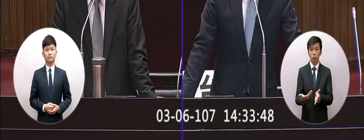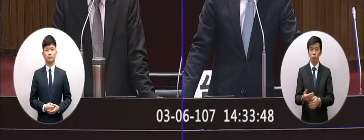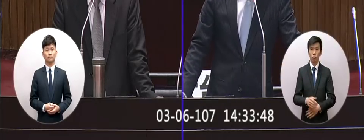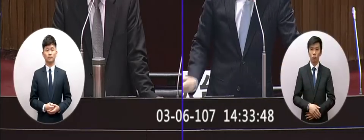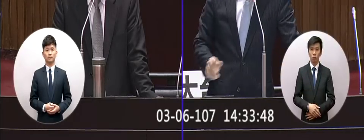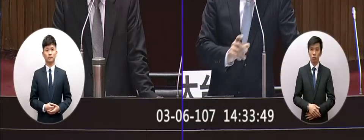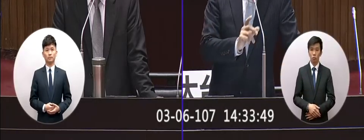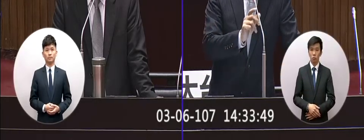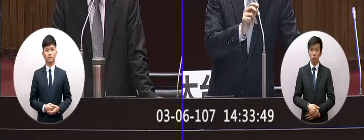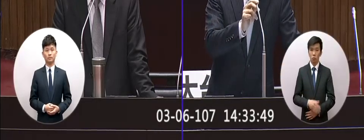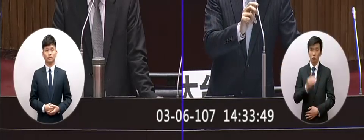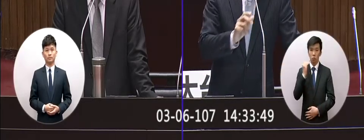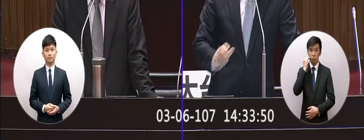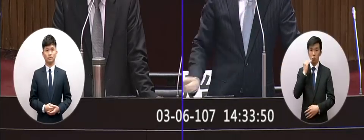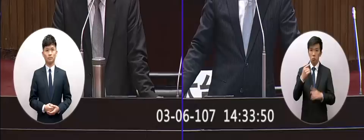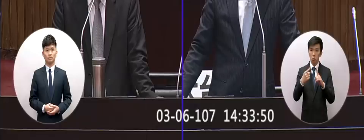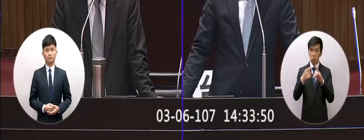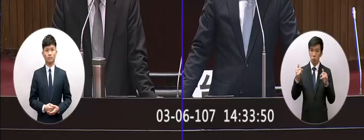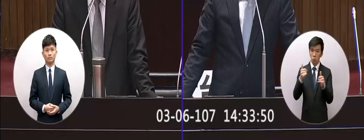为换位置而换脑袋吗？